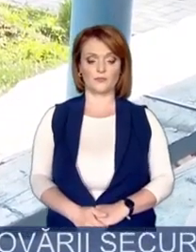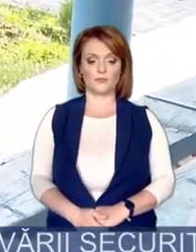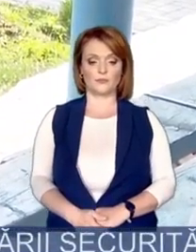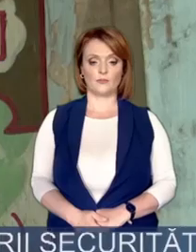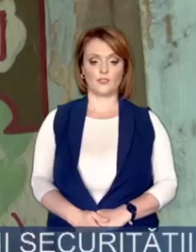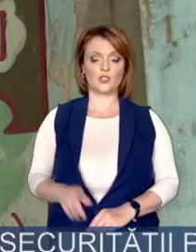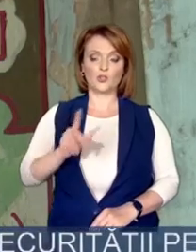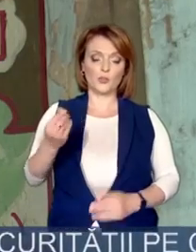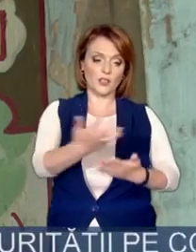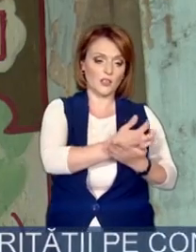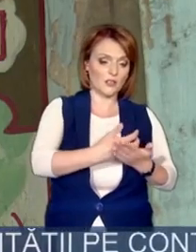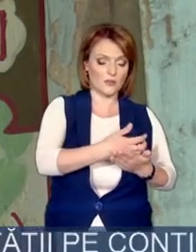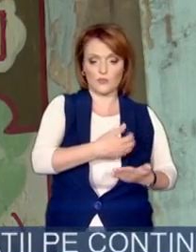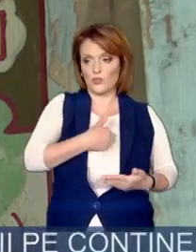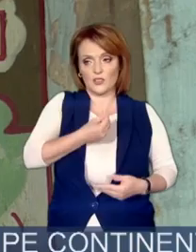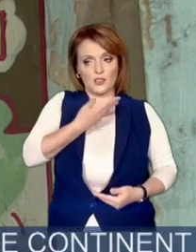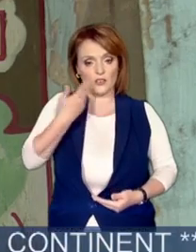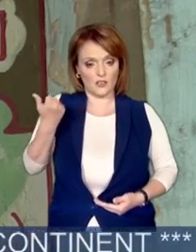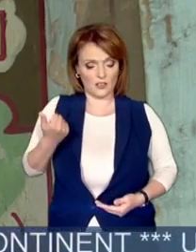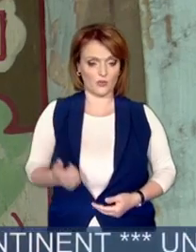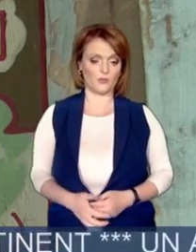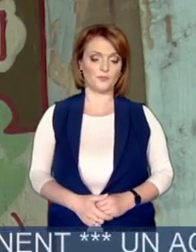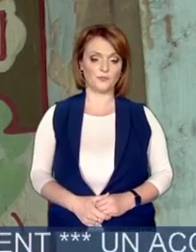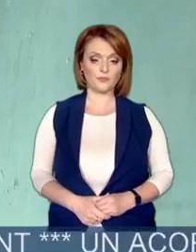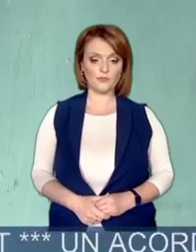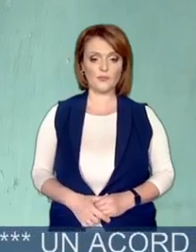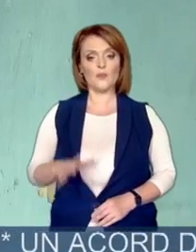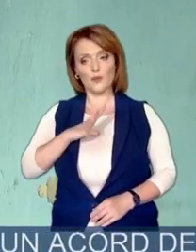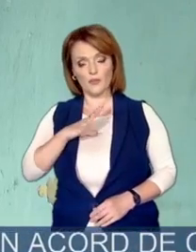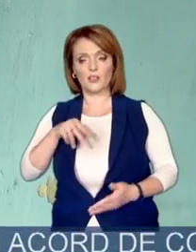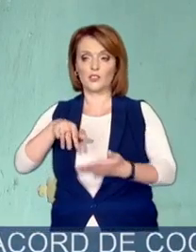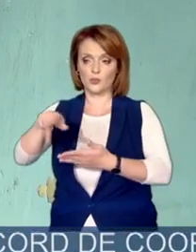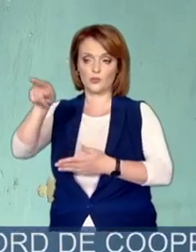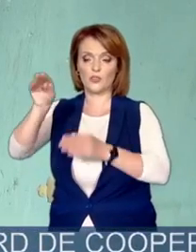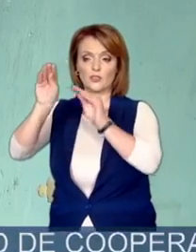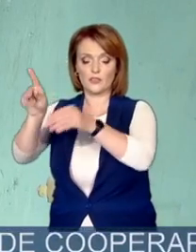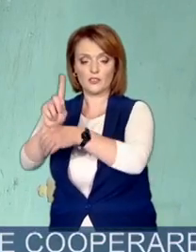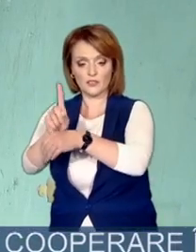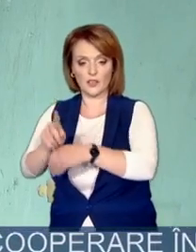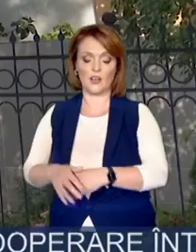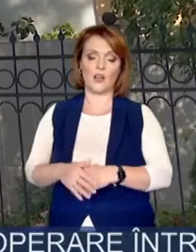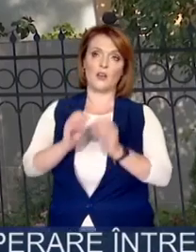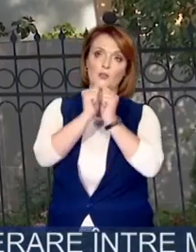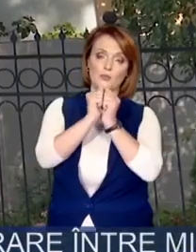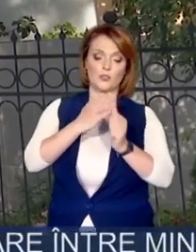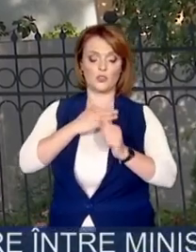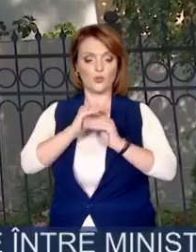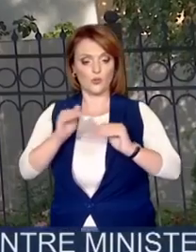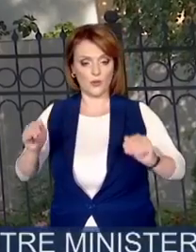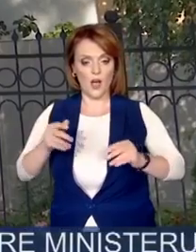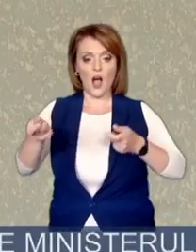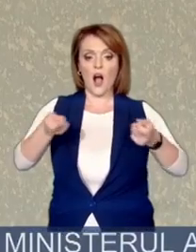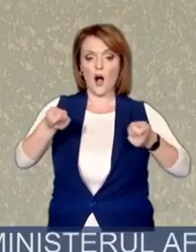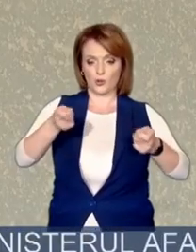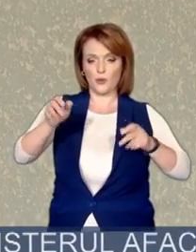dăm ajutoare, trebuie reparații, mai ducem, mai prindem o lumânare pentru sănătate, ne mai rugăm pentru copii. Autoritățile susțin